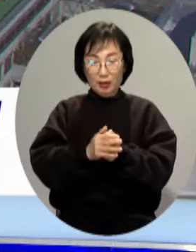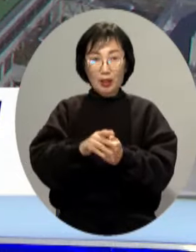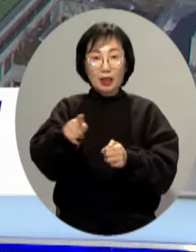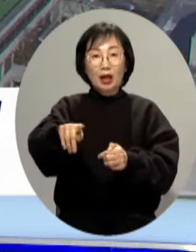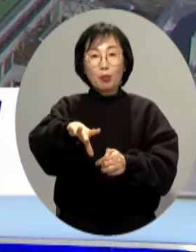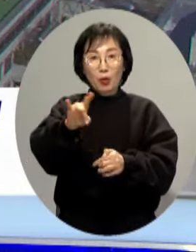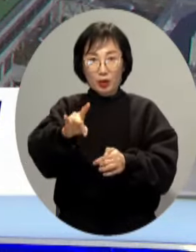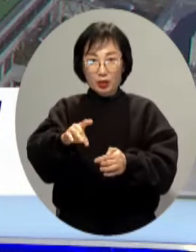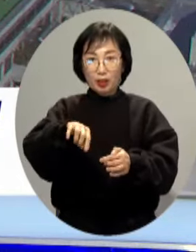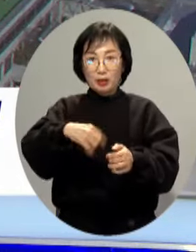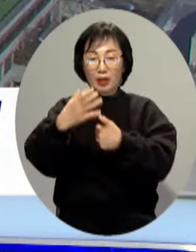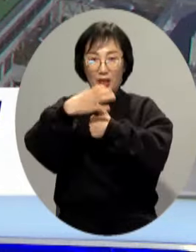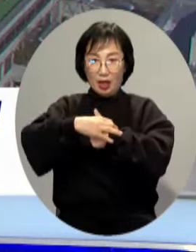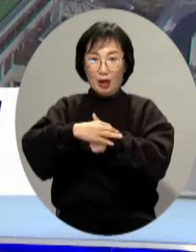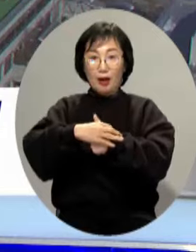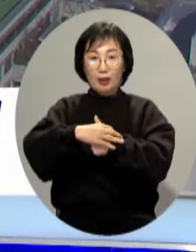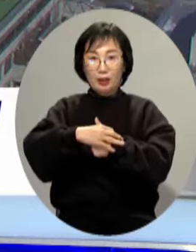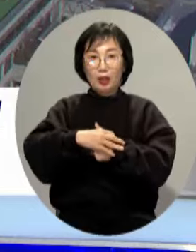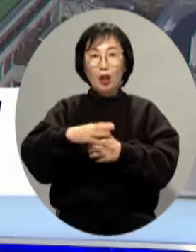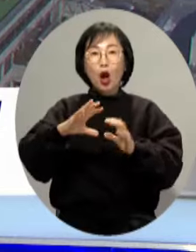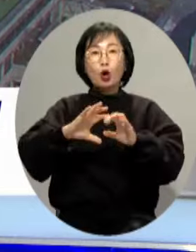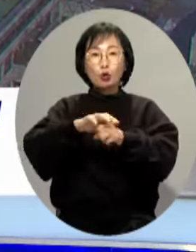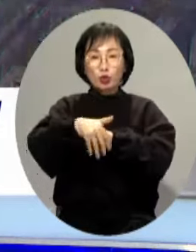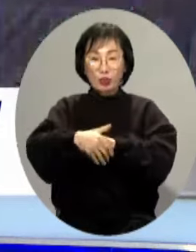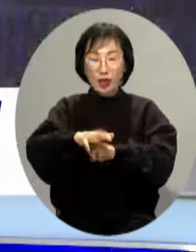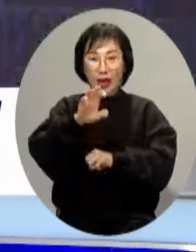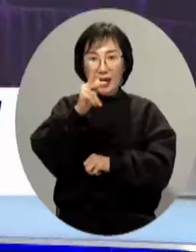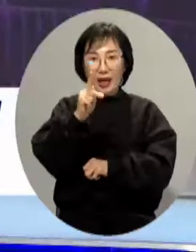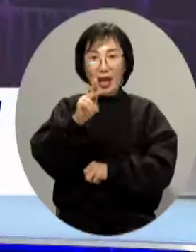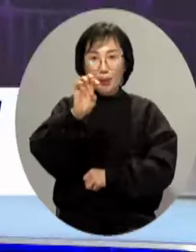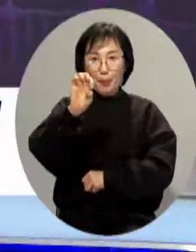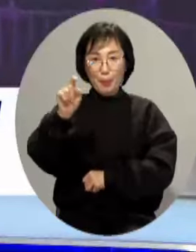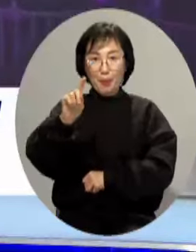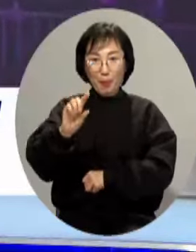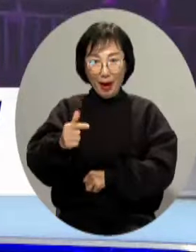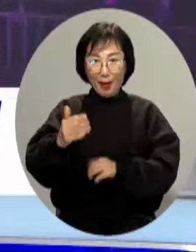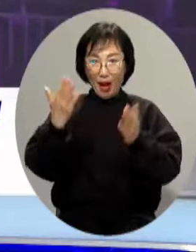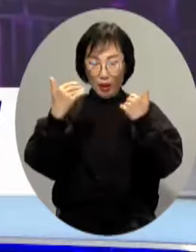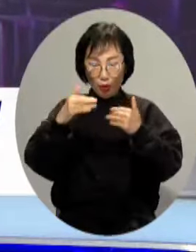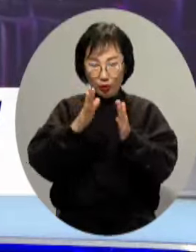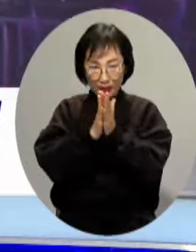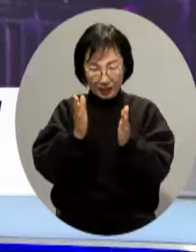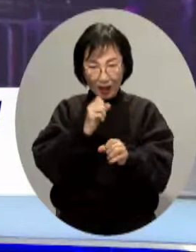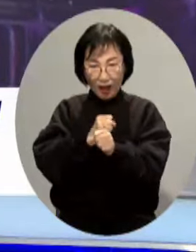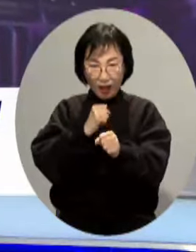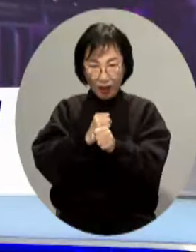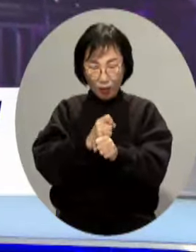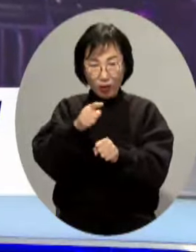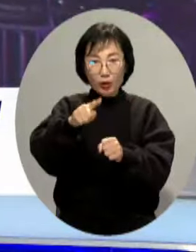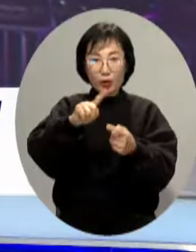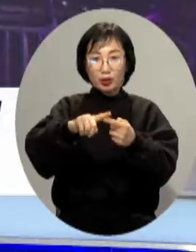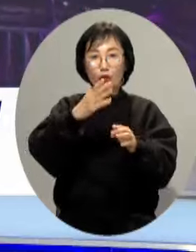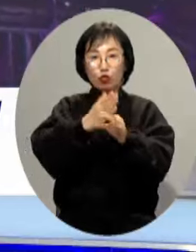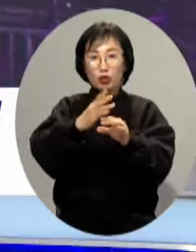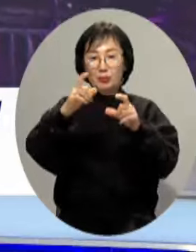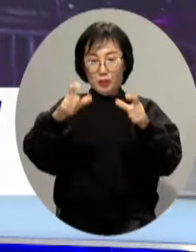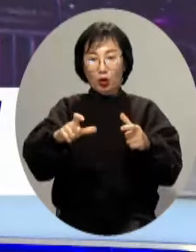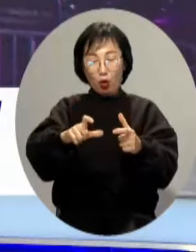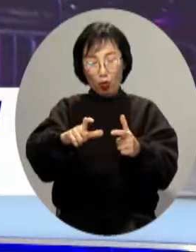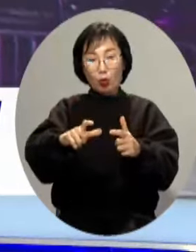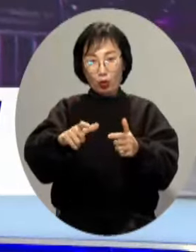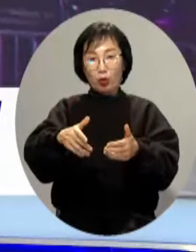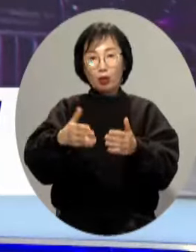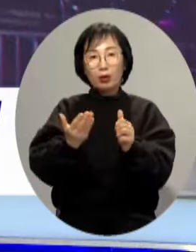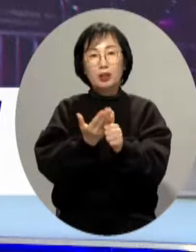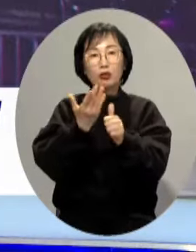교육 자치권을 활용해 국제 K-POP 학교를 설립하고 새만금을 외국 청소년의 메카로 육성한다는 계획인데요. 이미